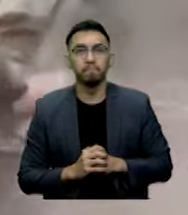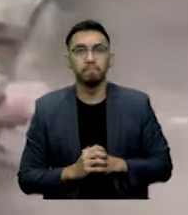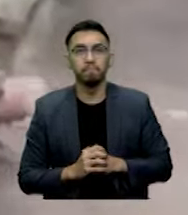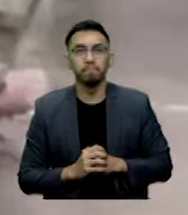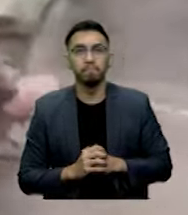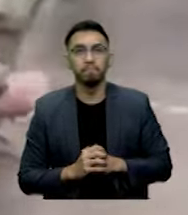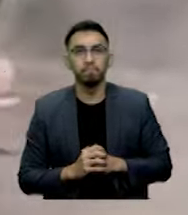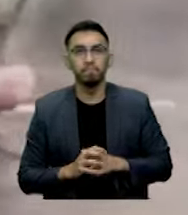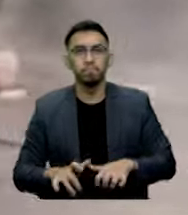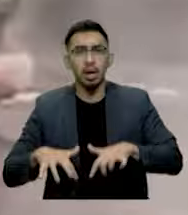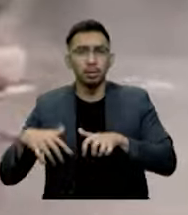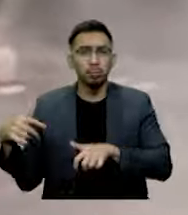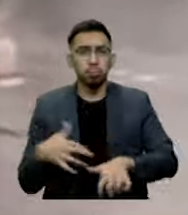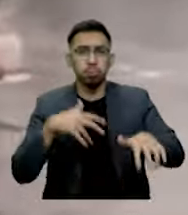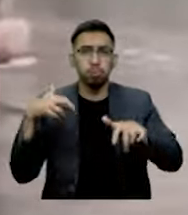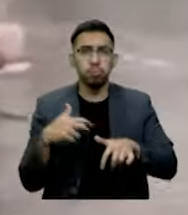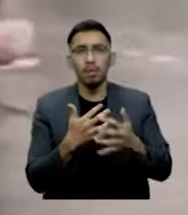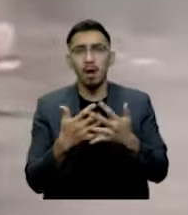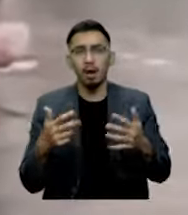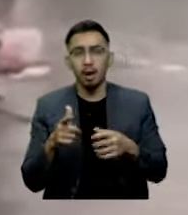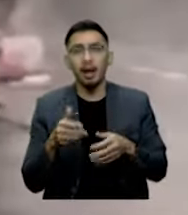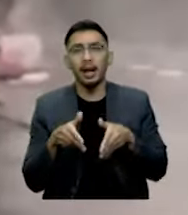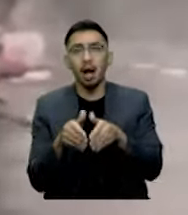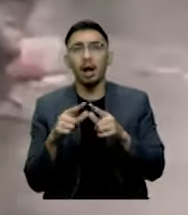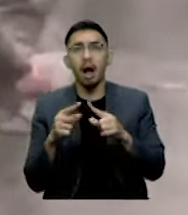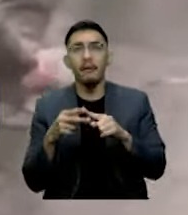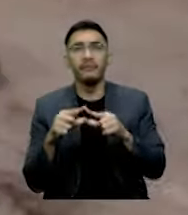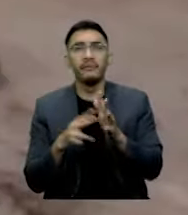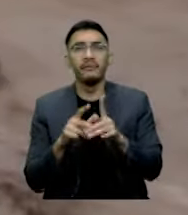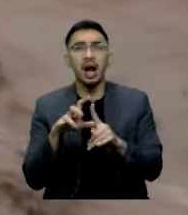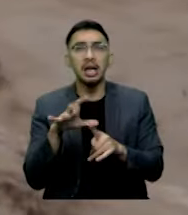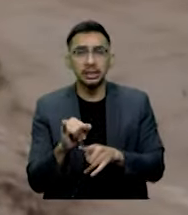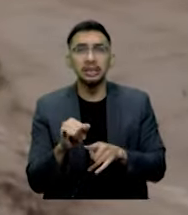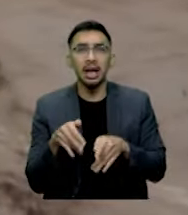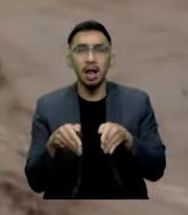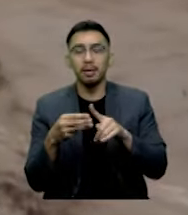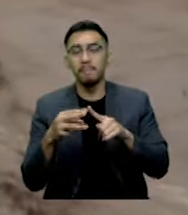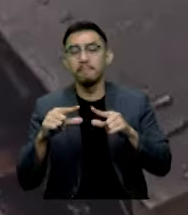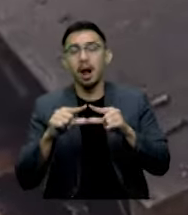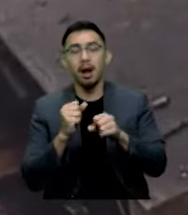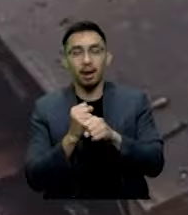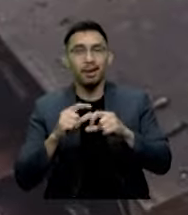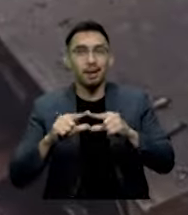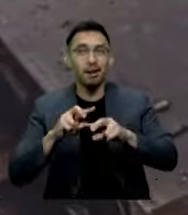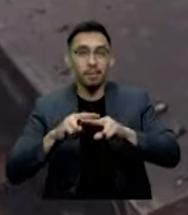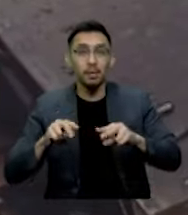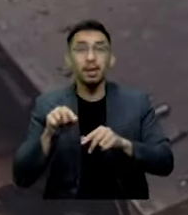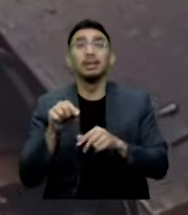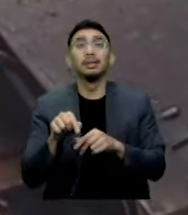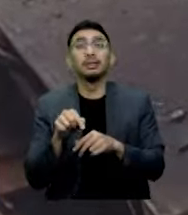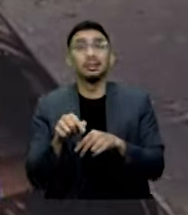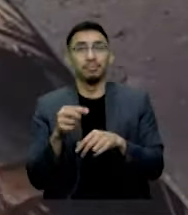Banjir bandang ini menerjang permukiman warga di Gang Avandi, Jalan Braga, Kota Bandung, Jawa Barat. Pasca banjir, sejak pagi warga dibantu